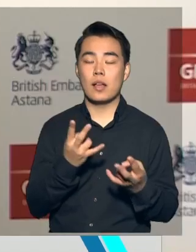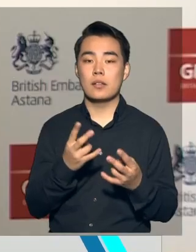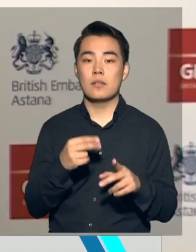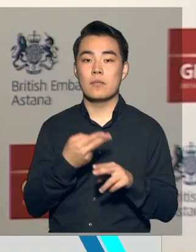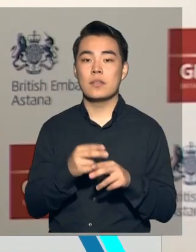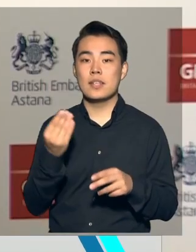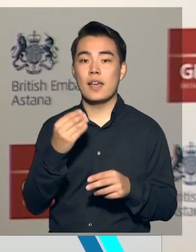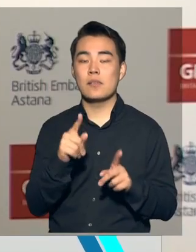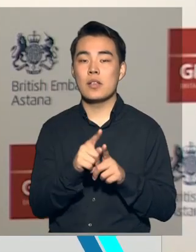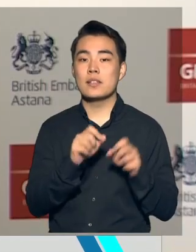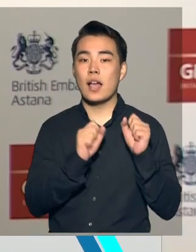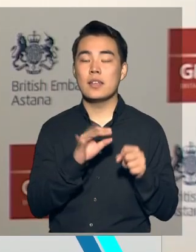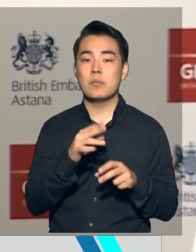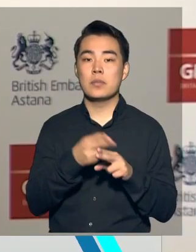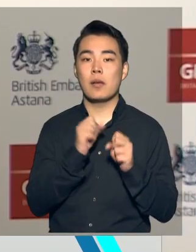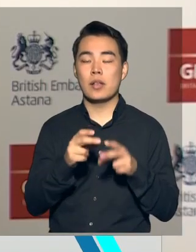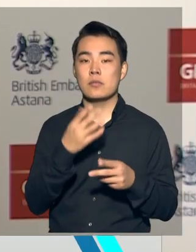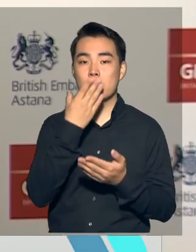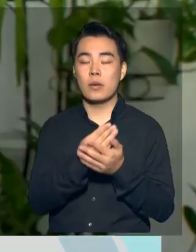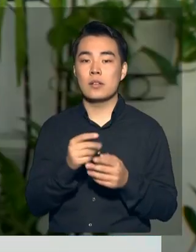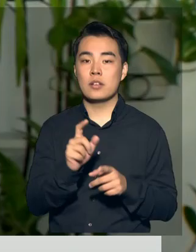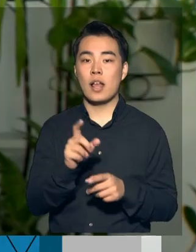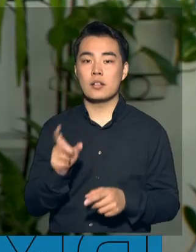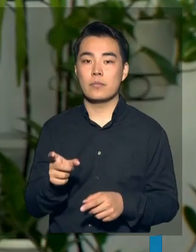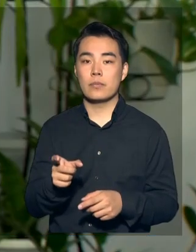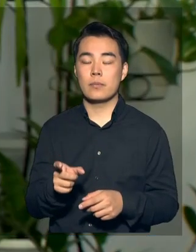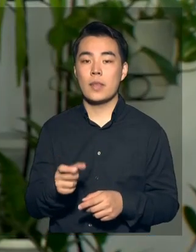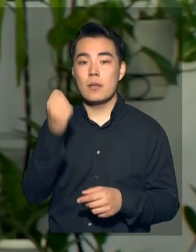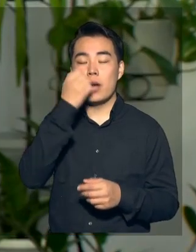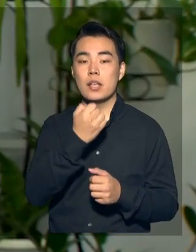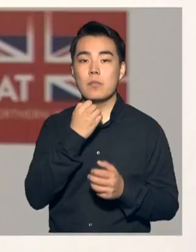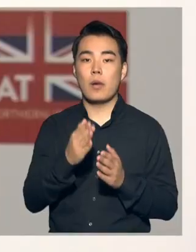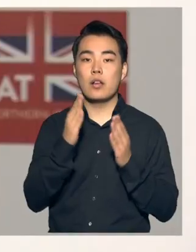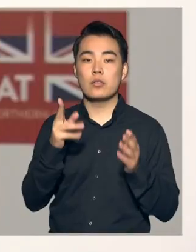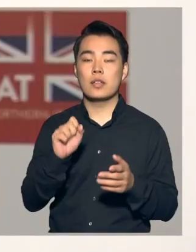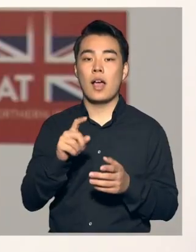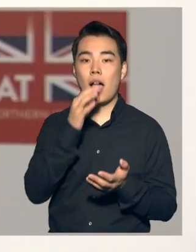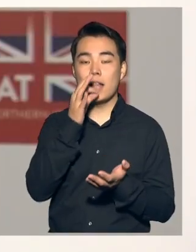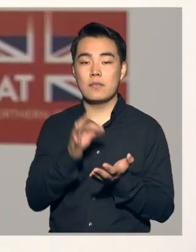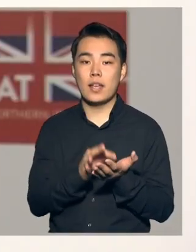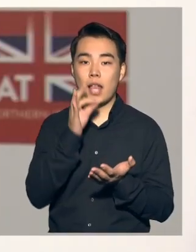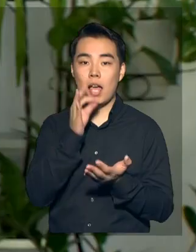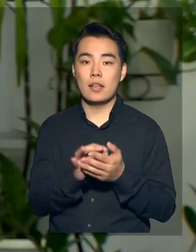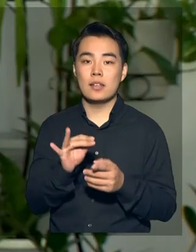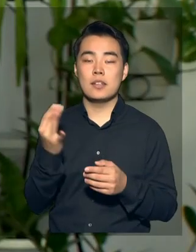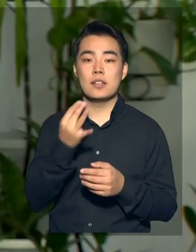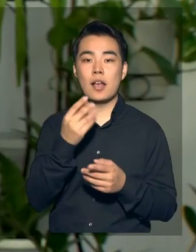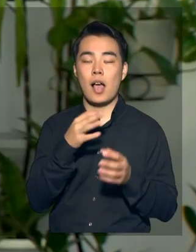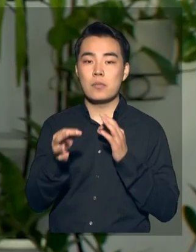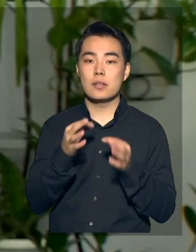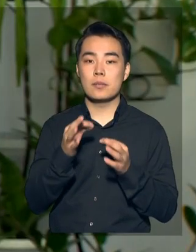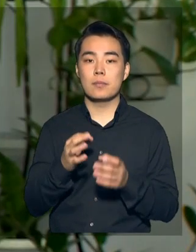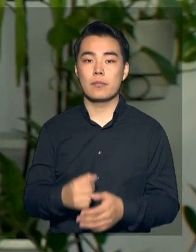финансовую устойчивость и Безопасность своих граждан Спасибо большое Мистер Маккей за ответы и интересную